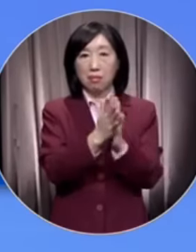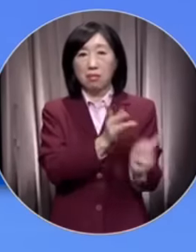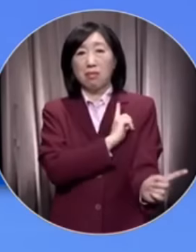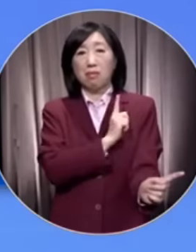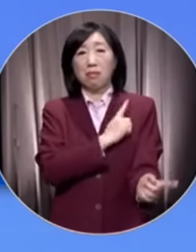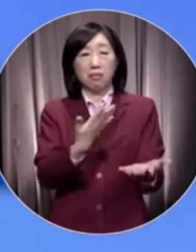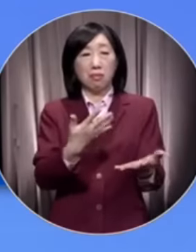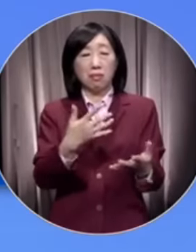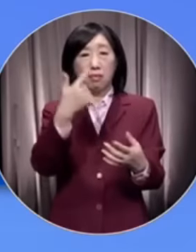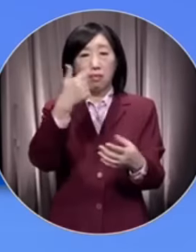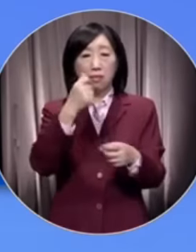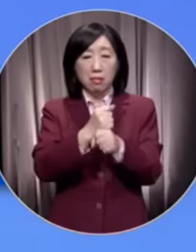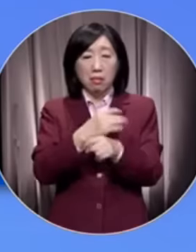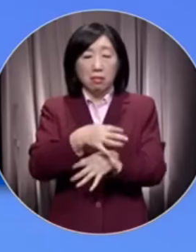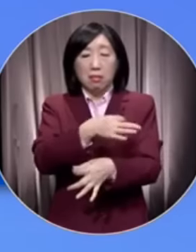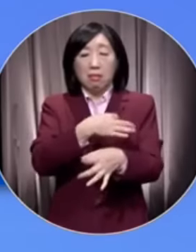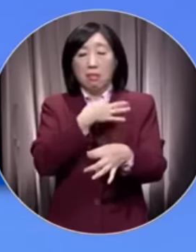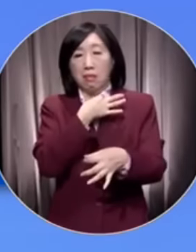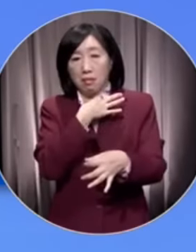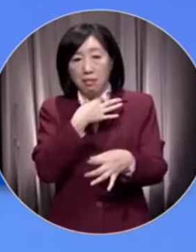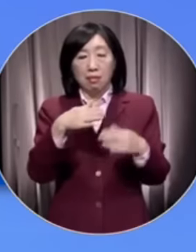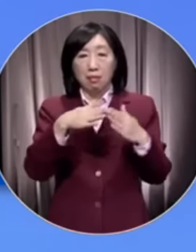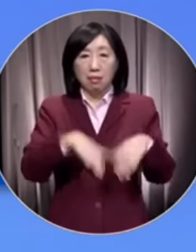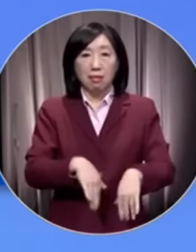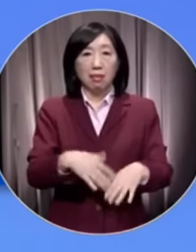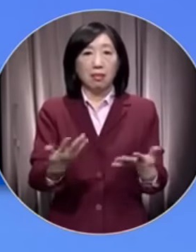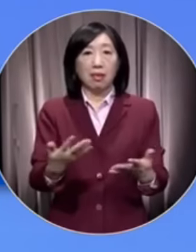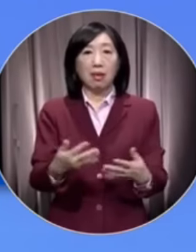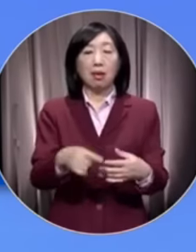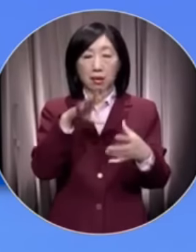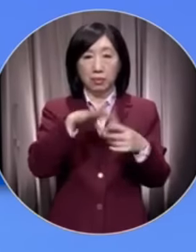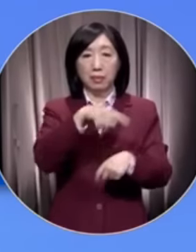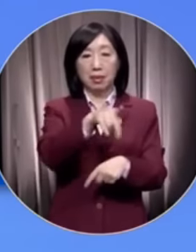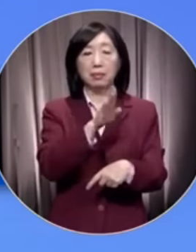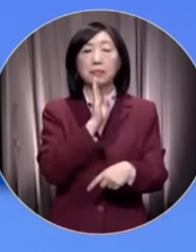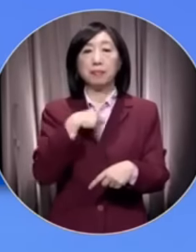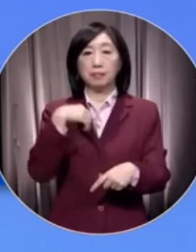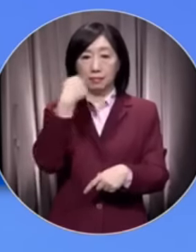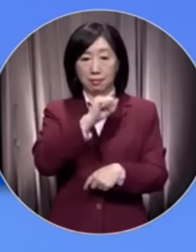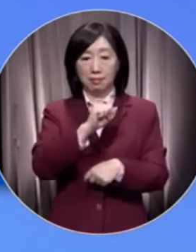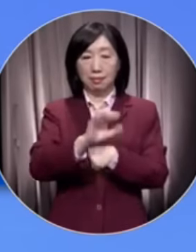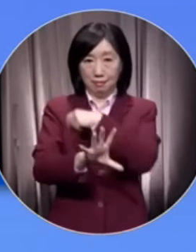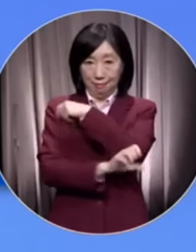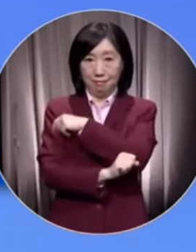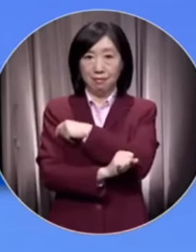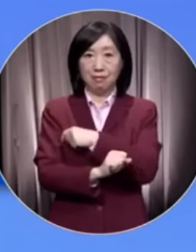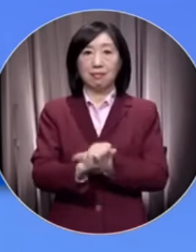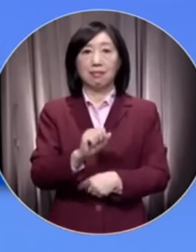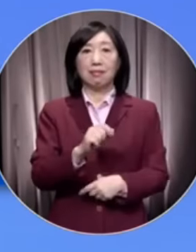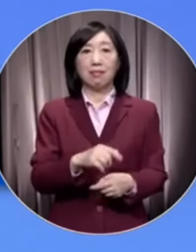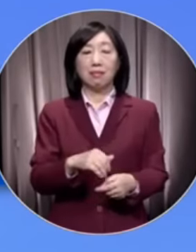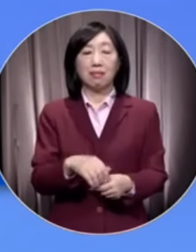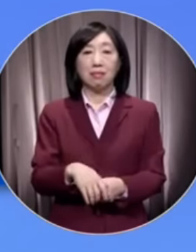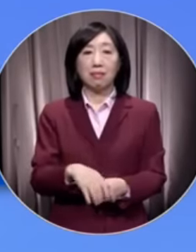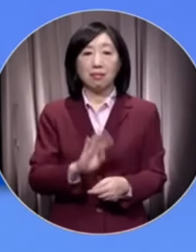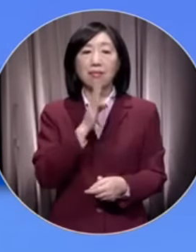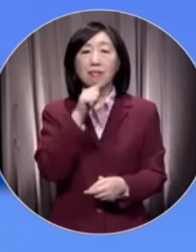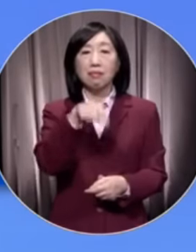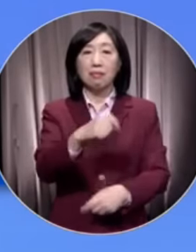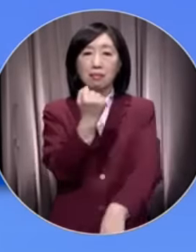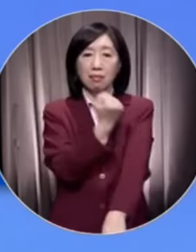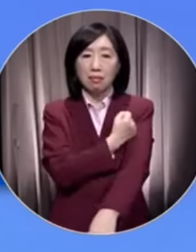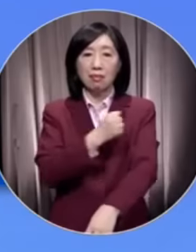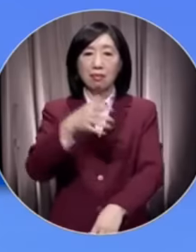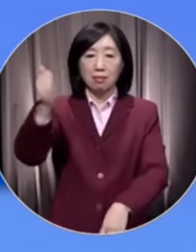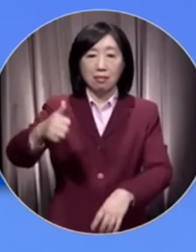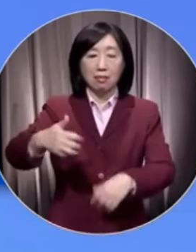灭。中小企业是台湾真正的基础，是我们的命根子，但是这当中的劳资